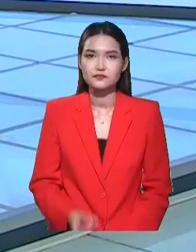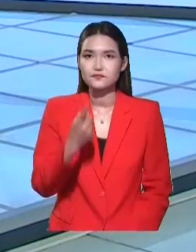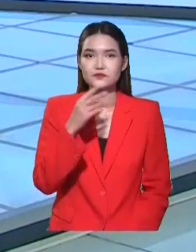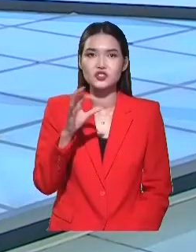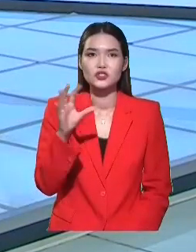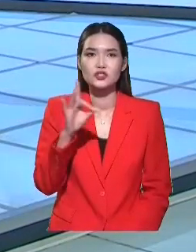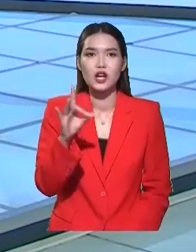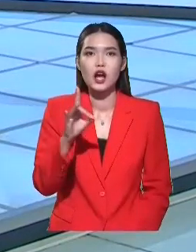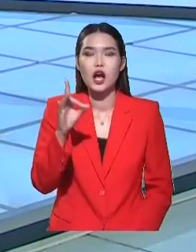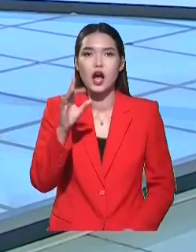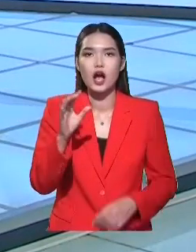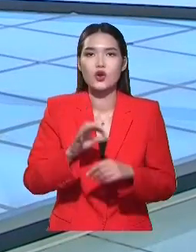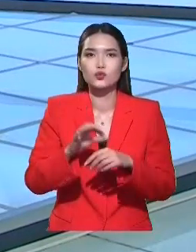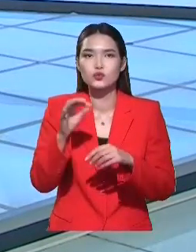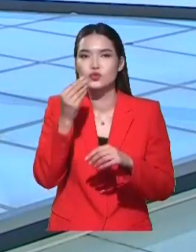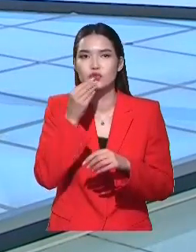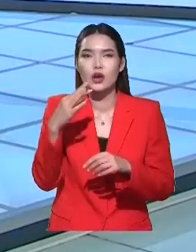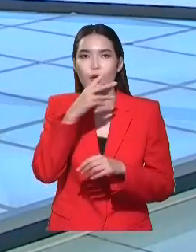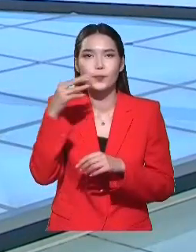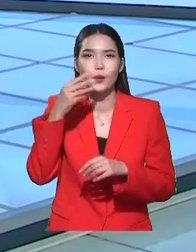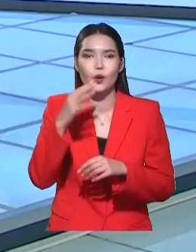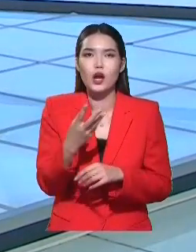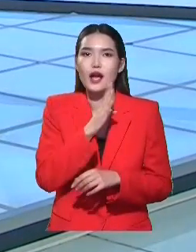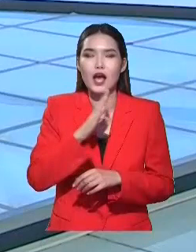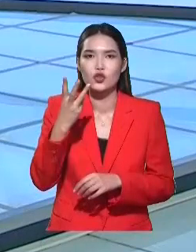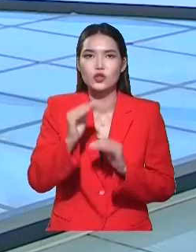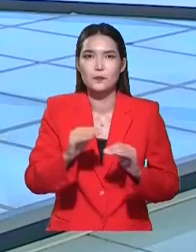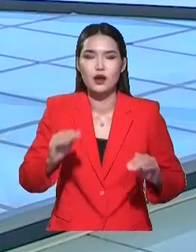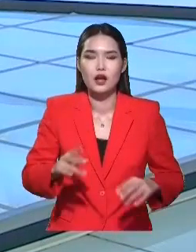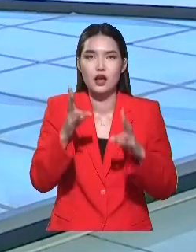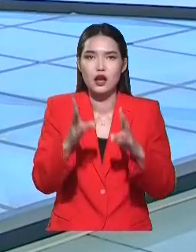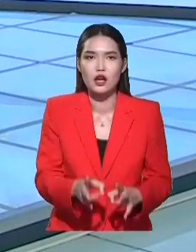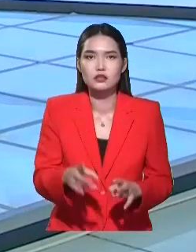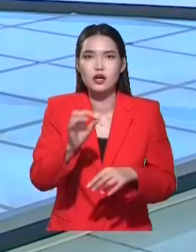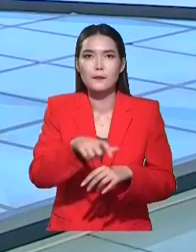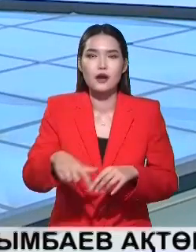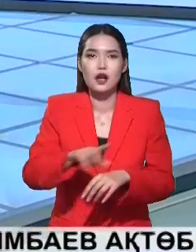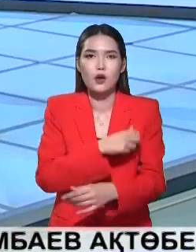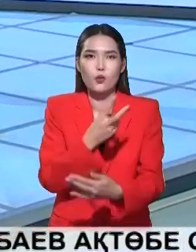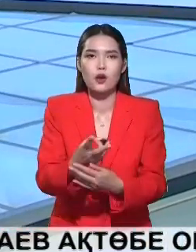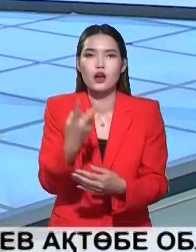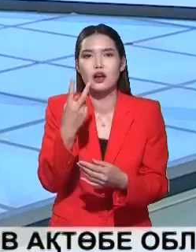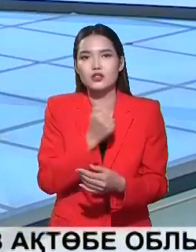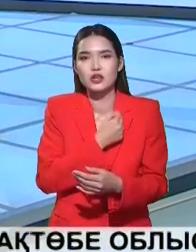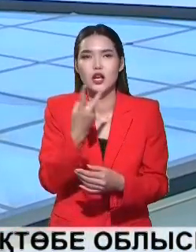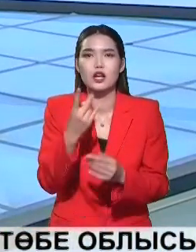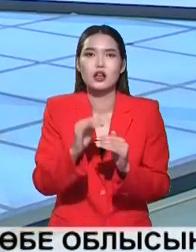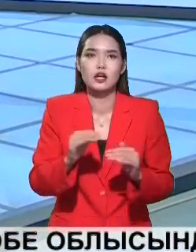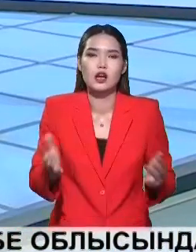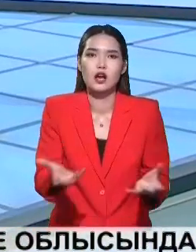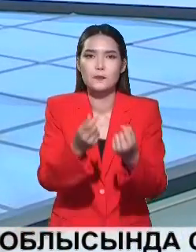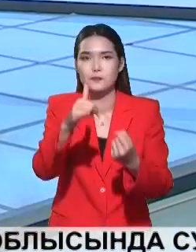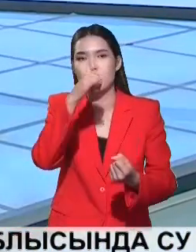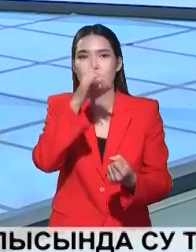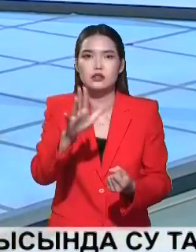Қызылжарда тұшпара жеген әйел мен үш баласы шынып қалды. Барлығы бірдей ауруханаға түскен. Өкінішке қарай екі бүлдіршінді аман алып қалу мүмкін